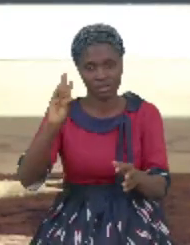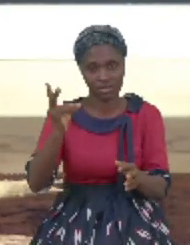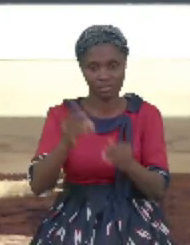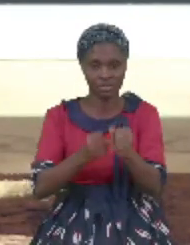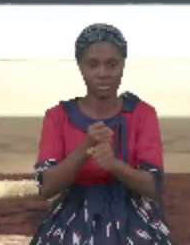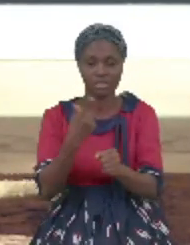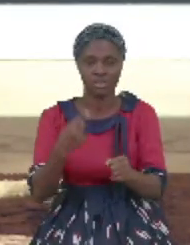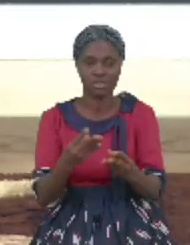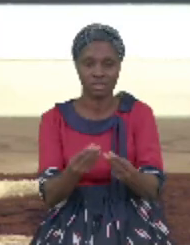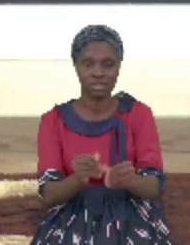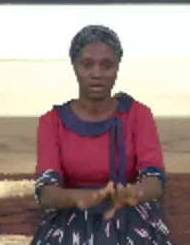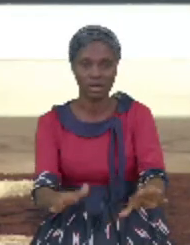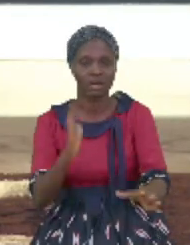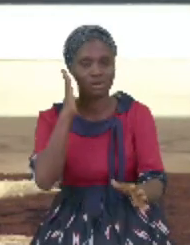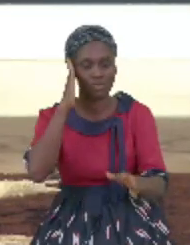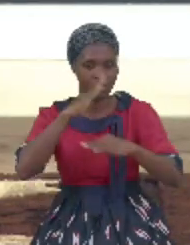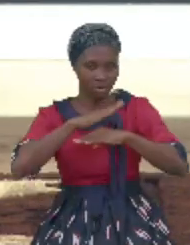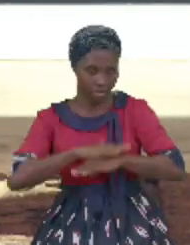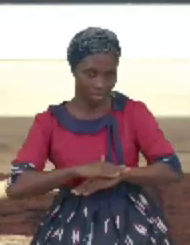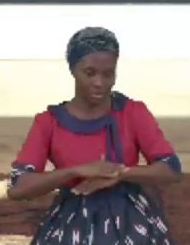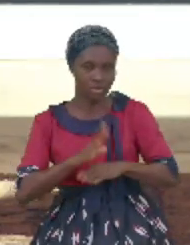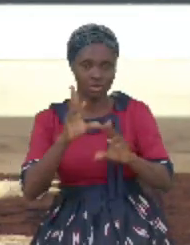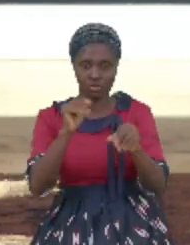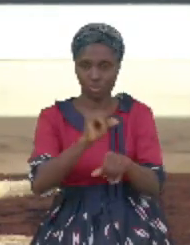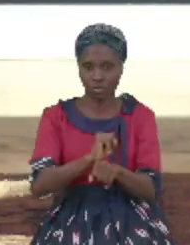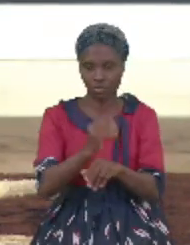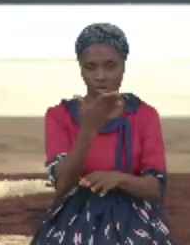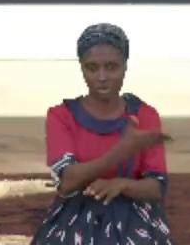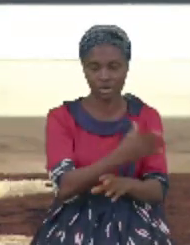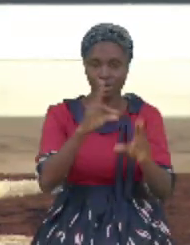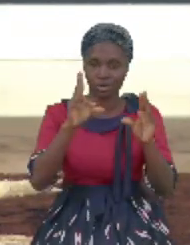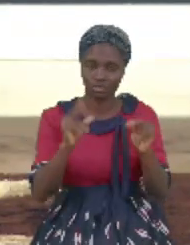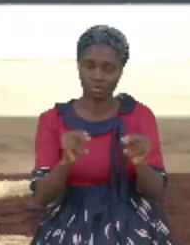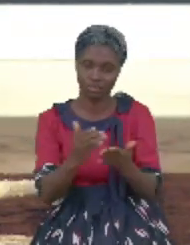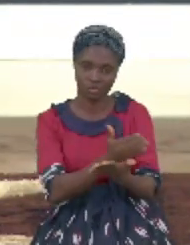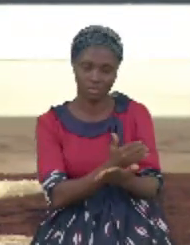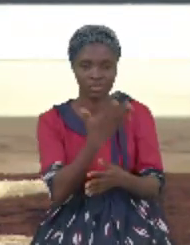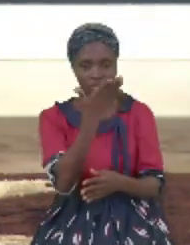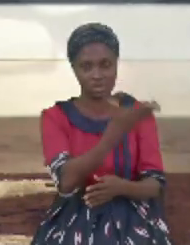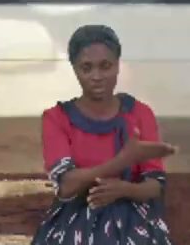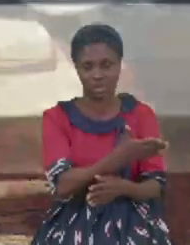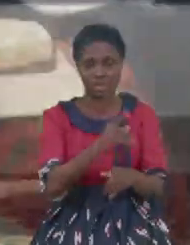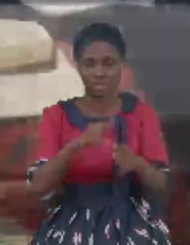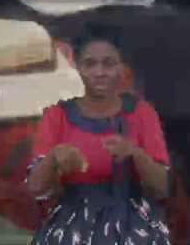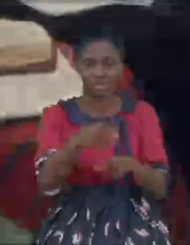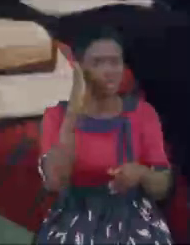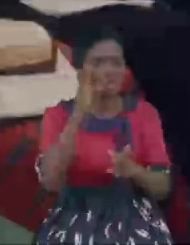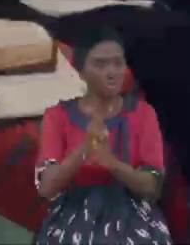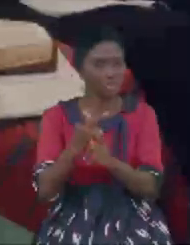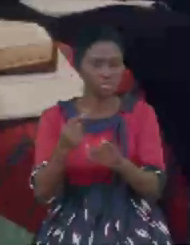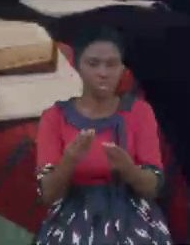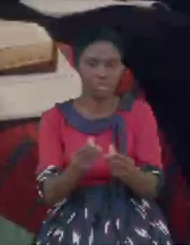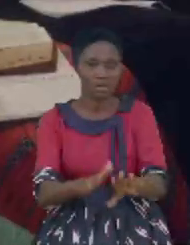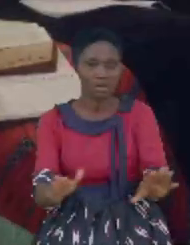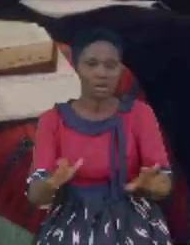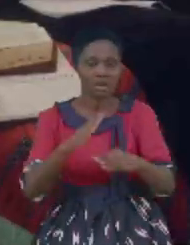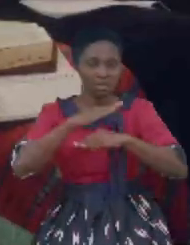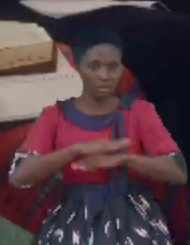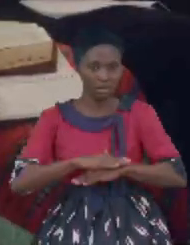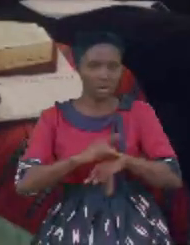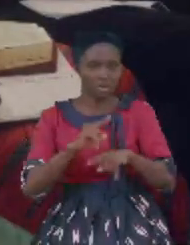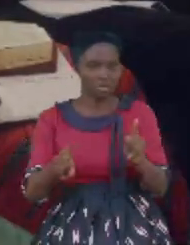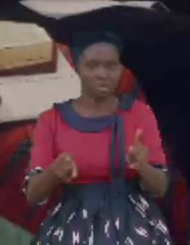terre serait laissée en jachère. Il n'y aura pas de travaux champêtres, mais il faut